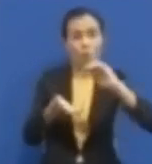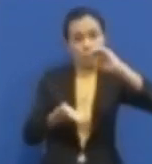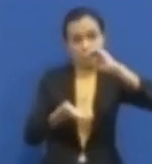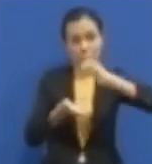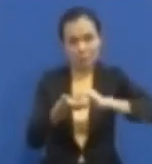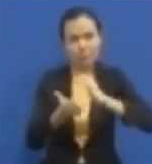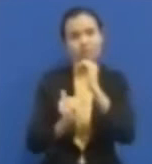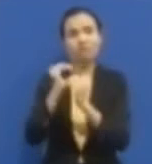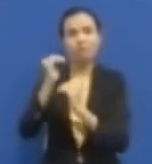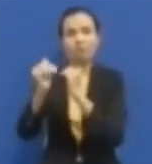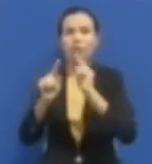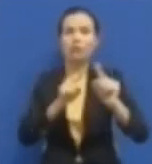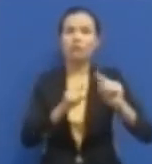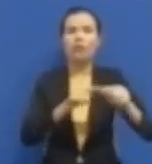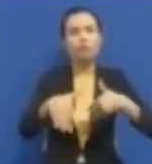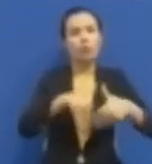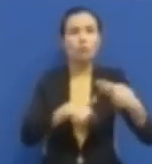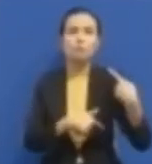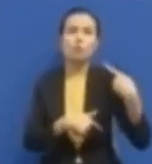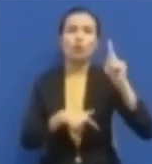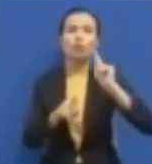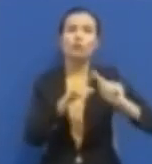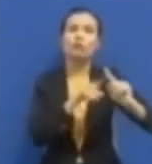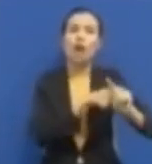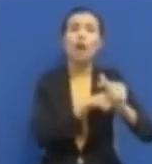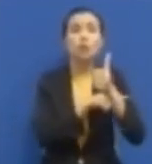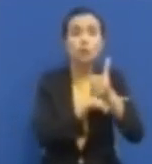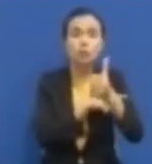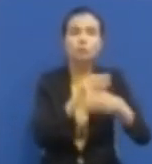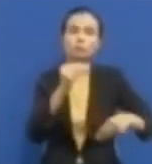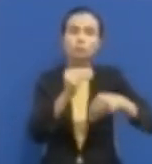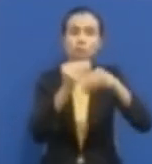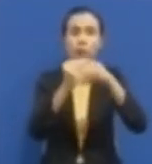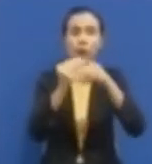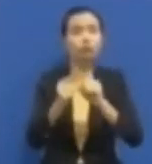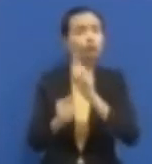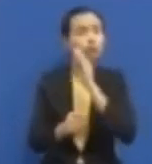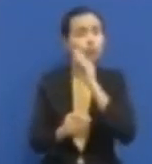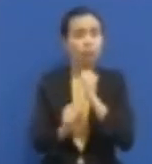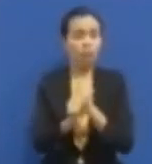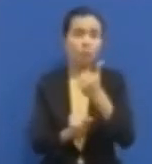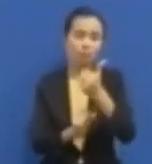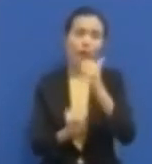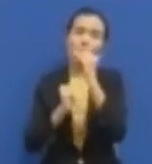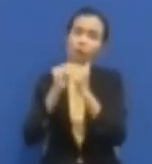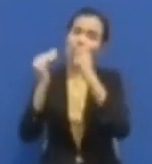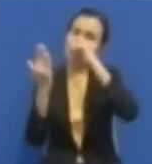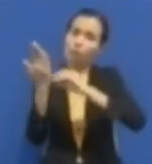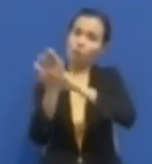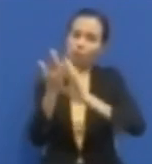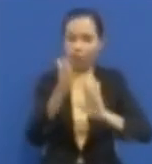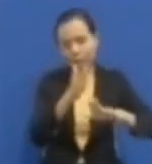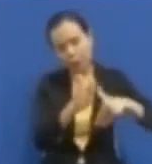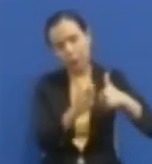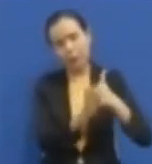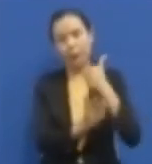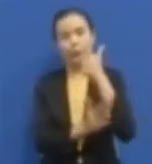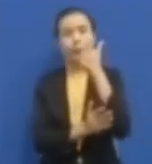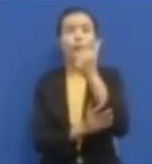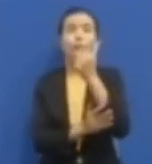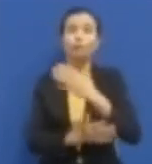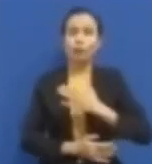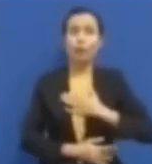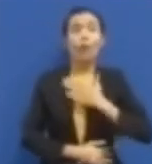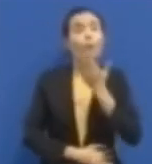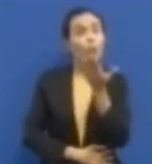แปลงที่ประชาชนจะได้รับผลประโยชน์มากขึ้นถ้าเราทำอย่างนี้ได้การปฏิรูปของประเทศก็จะสำเร็จผมอยากจะขออนุญ